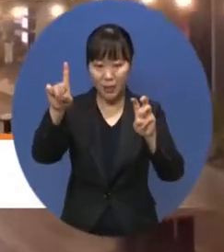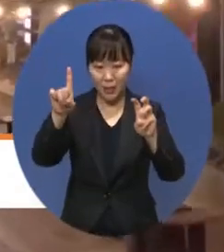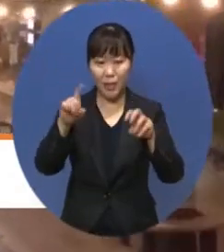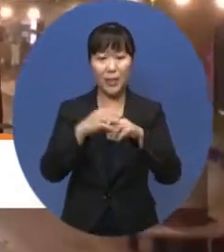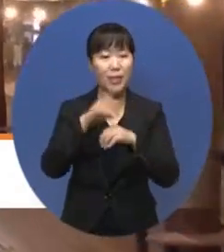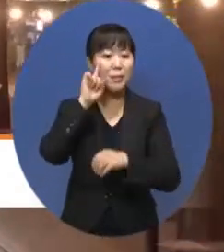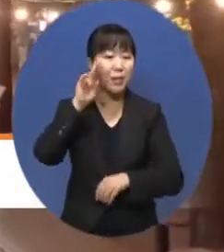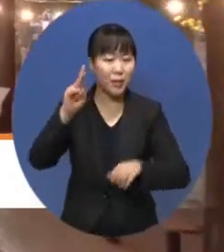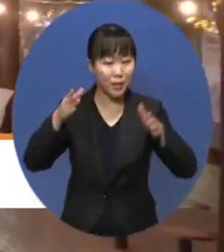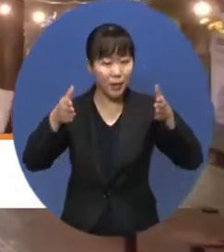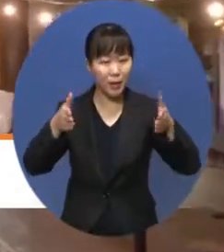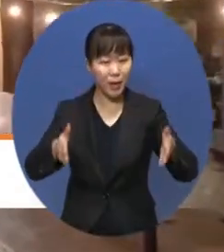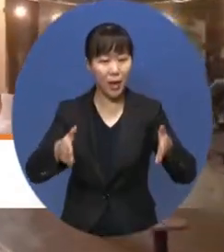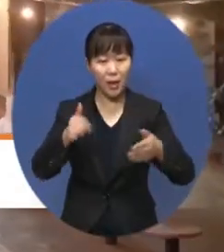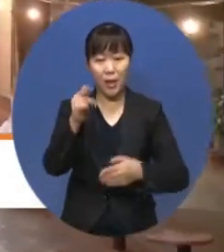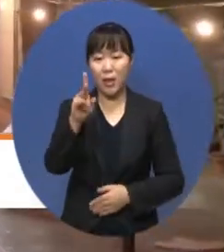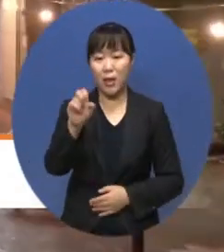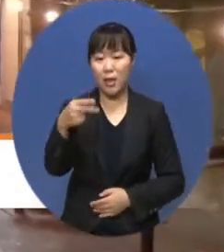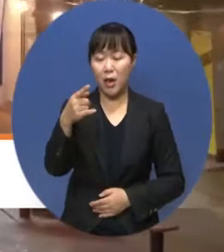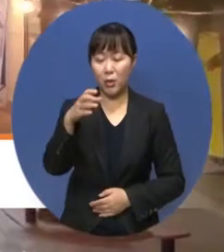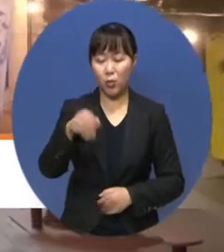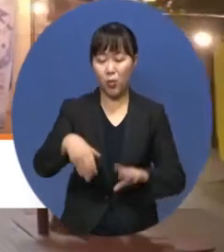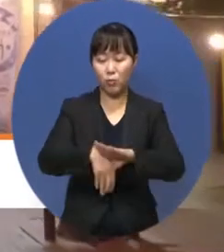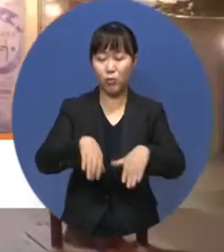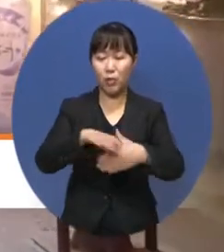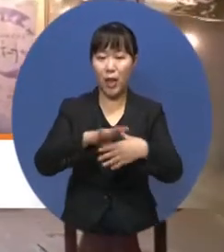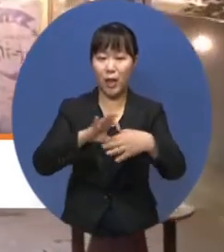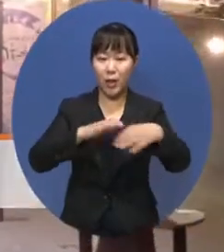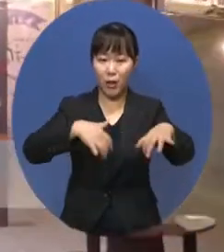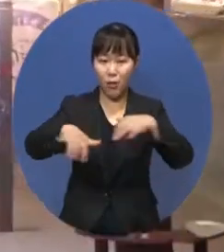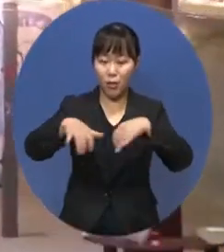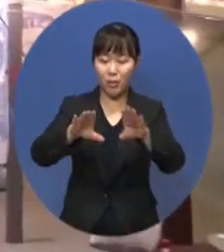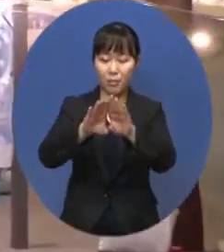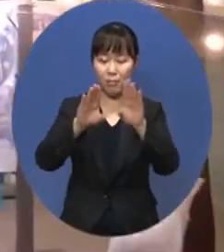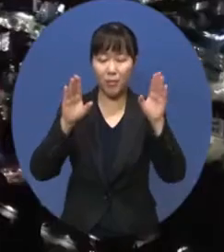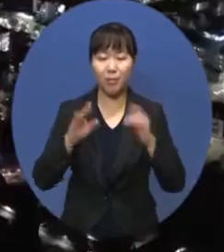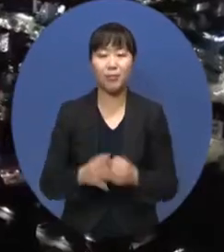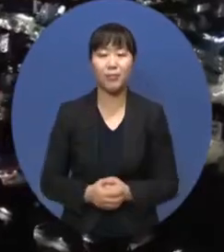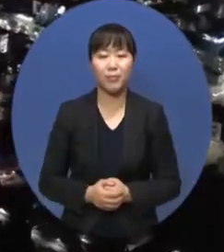31일 이틀 동안 향동 문화의 거리에서 가졌습니다.